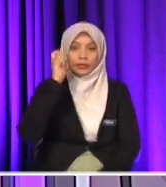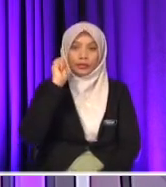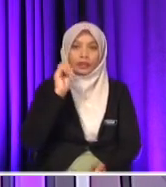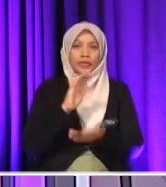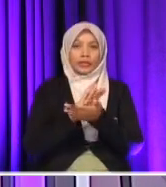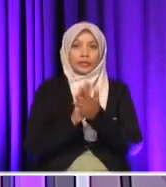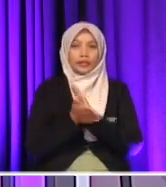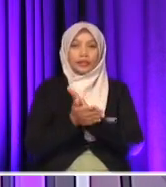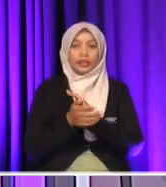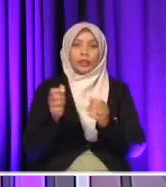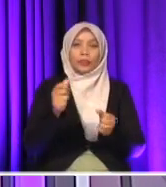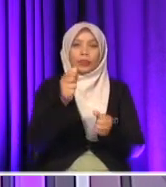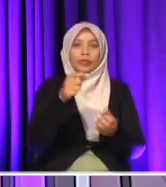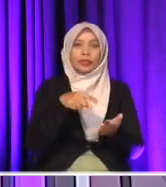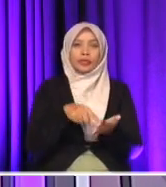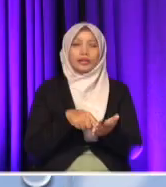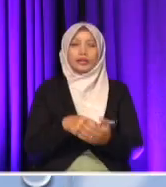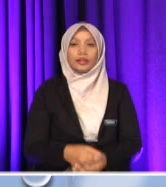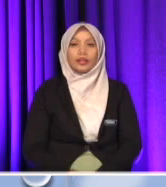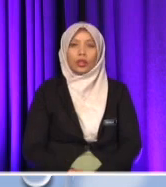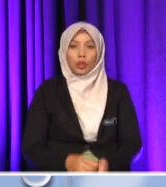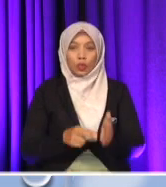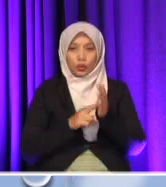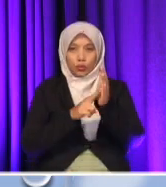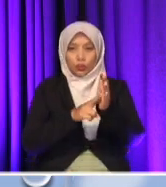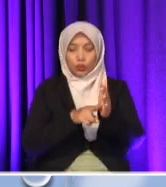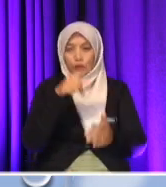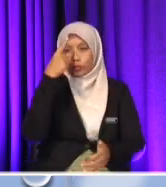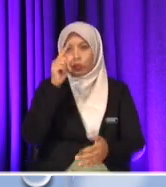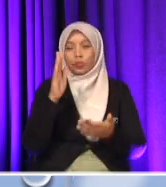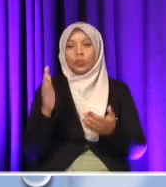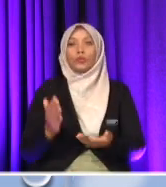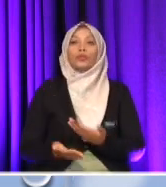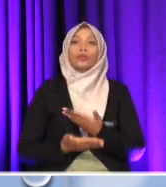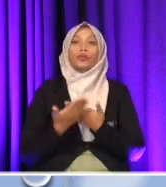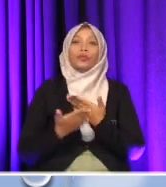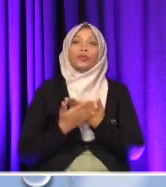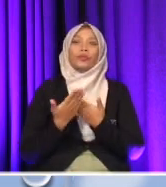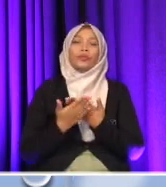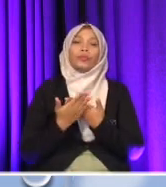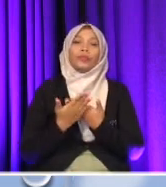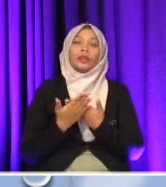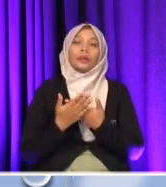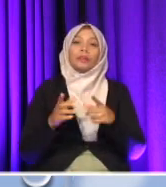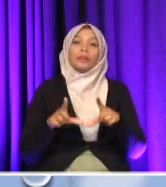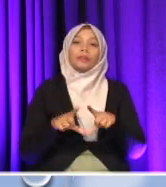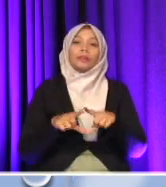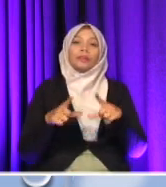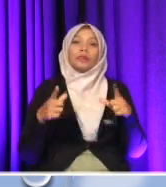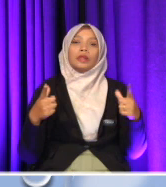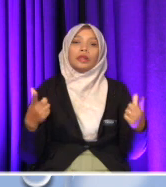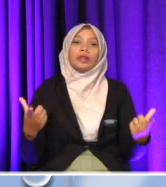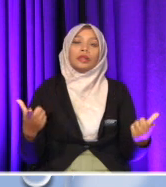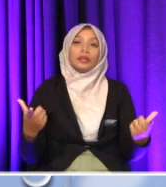jadikan arus ni sentiasa paksi rujukan untuk memudahkan kita membuat kalau perbandingan ada 3 tadi komponen,